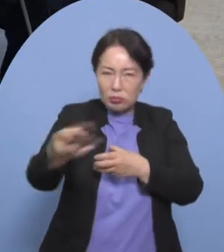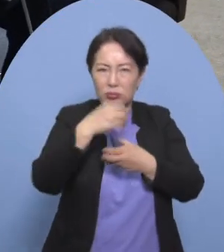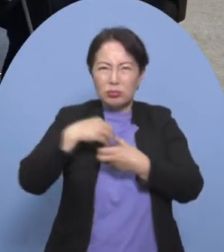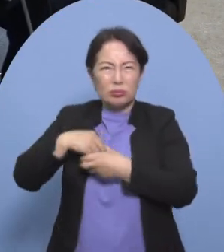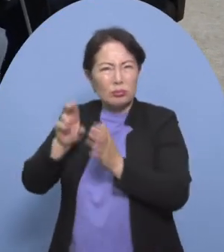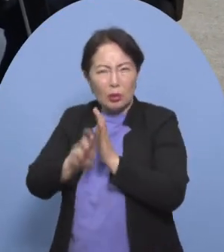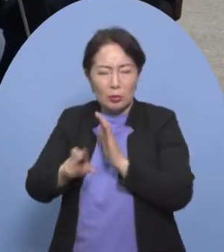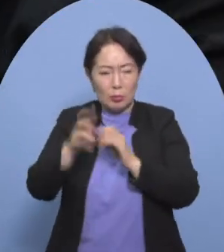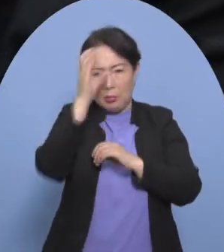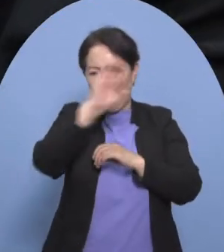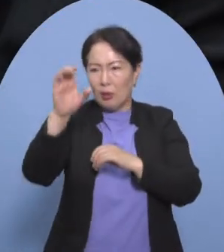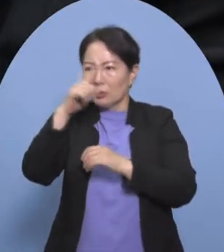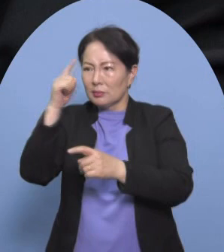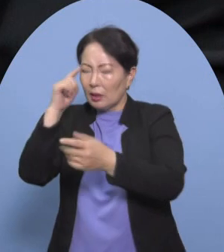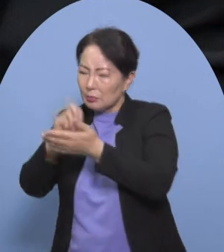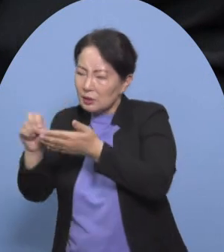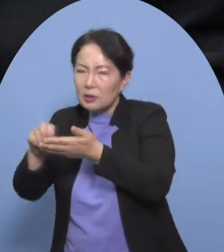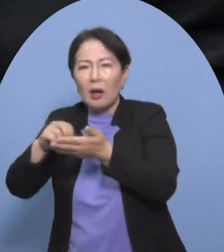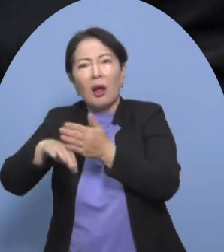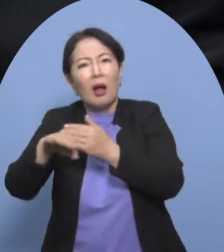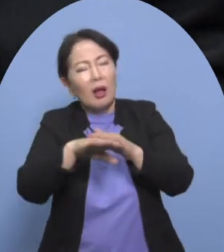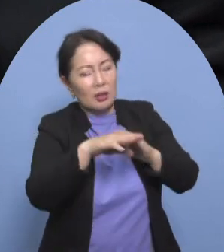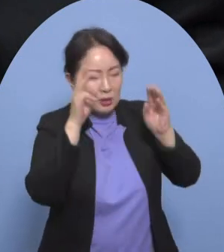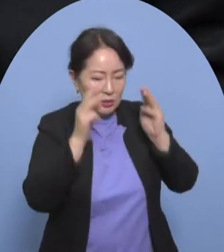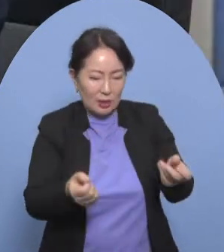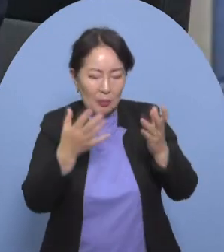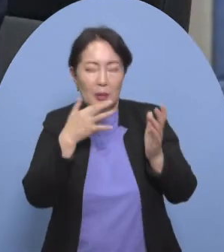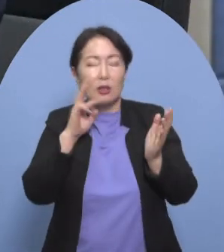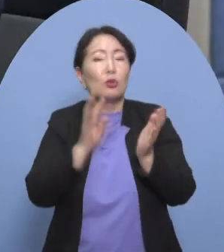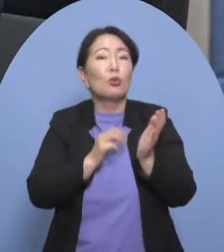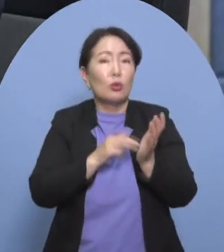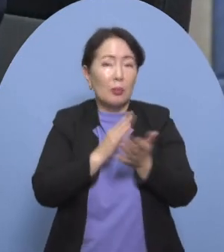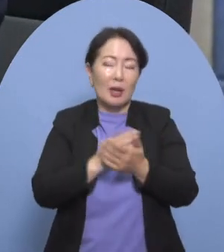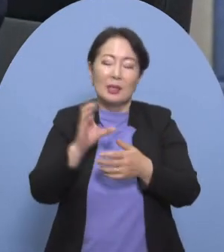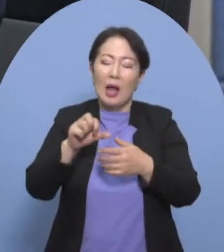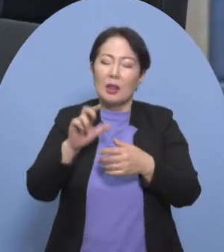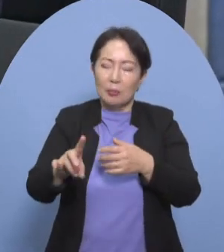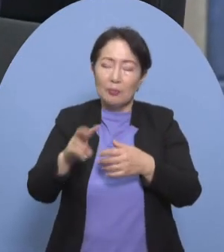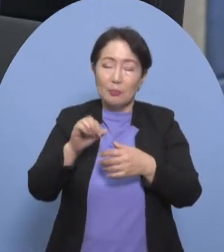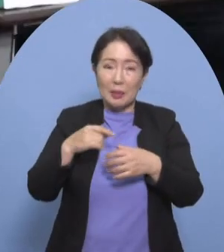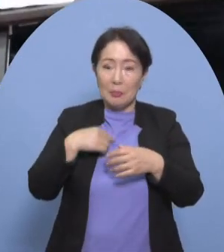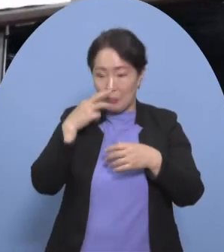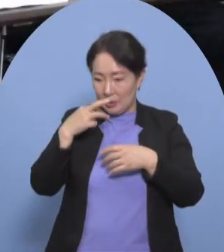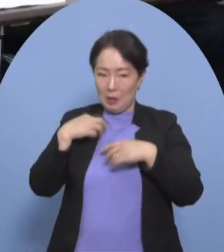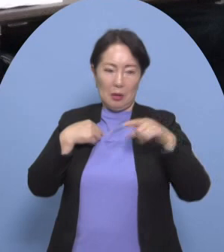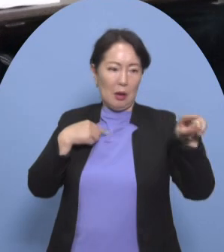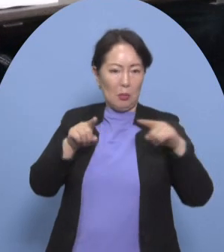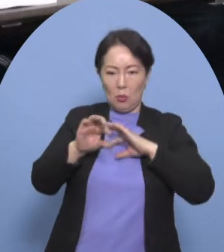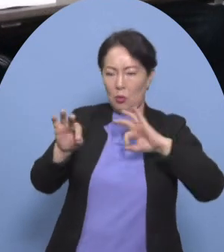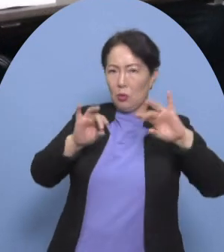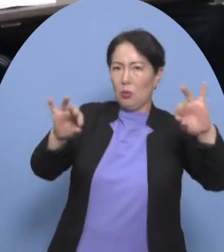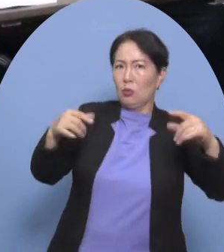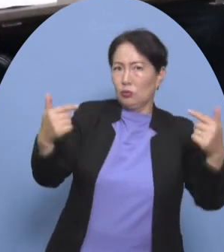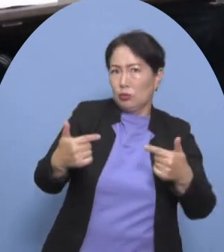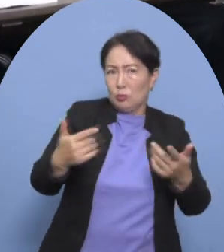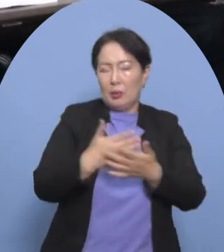нэгдсэн их сурвалжаар авах боломжгүй. Албан байгууллагууд албан бичиг танил талаараа хандах, шийдвэр гаргахад мэдээлэл дутмаг байдаг. Салбарт байгаа мэдээлүүд